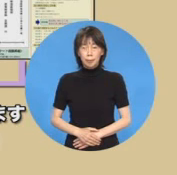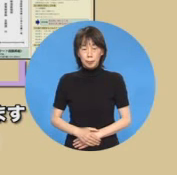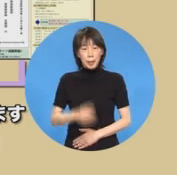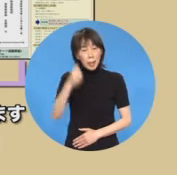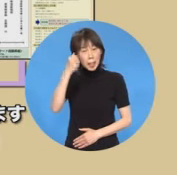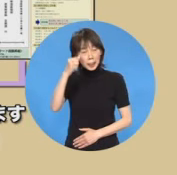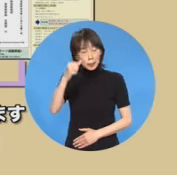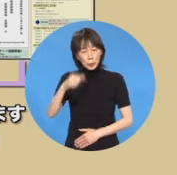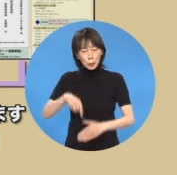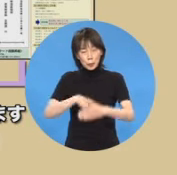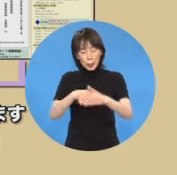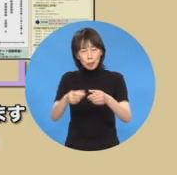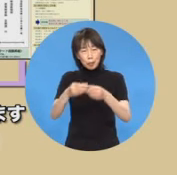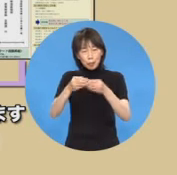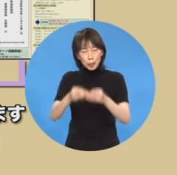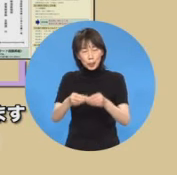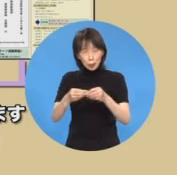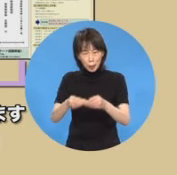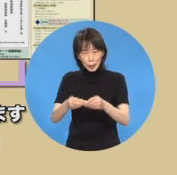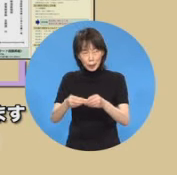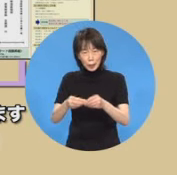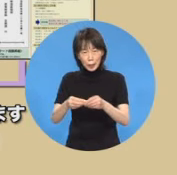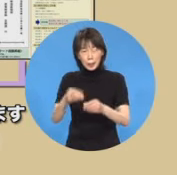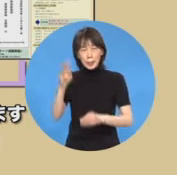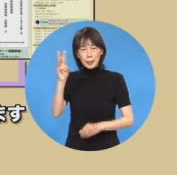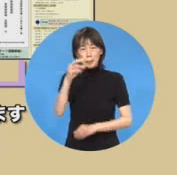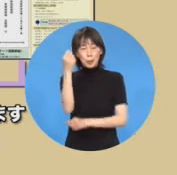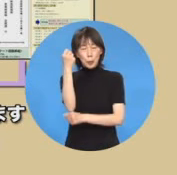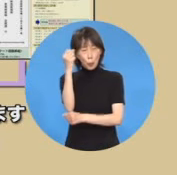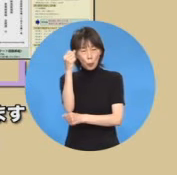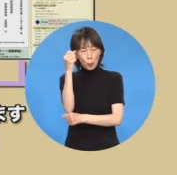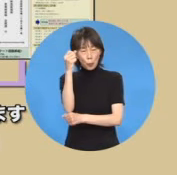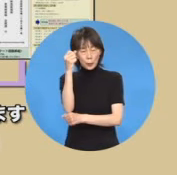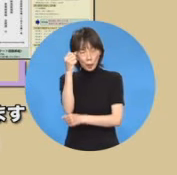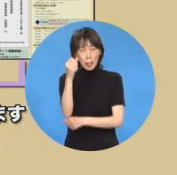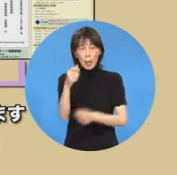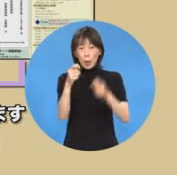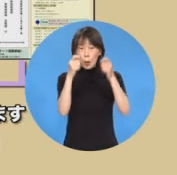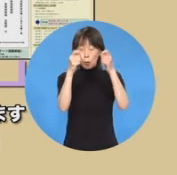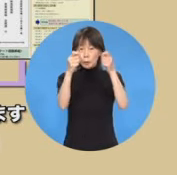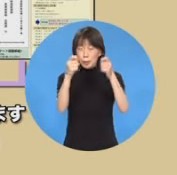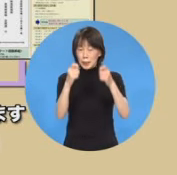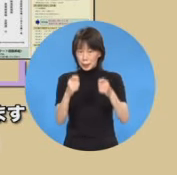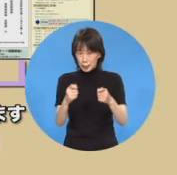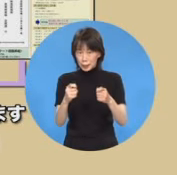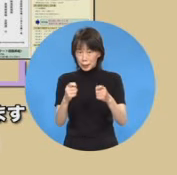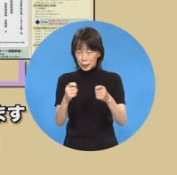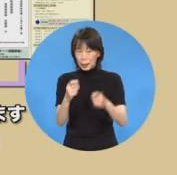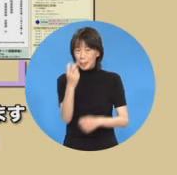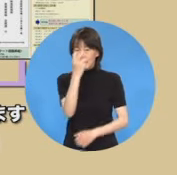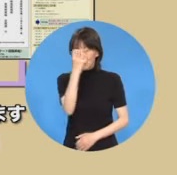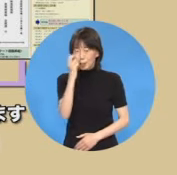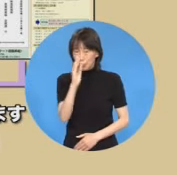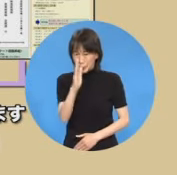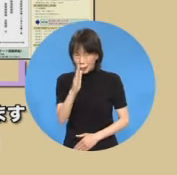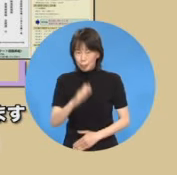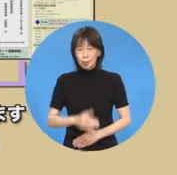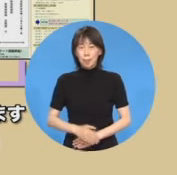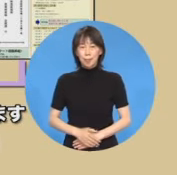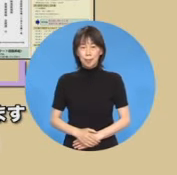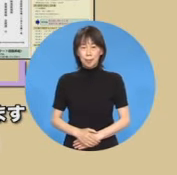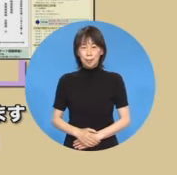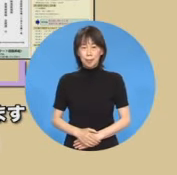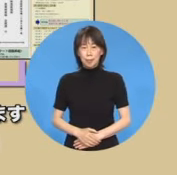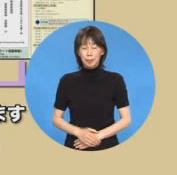アンケートの内容など詳しくは候補杉並臨時号か区の公式ホームページをご覧